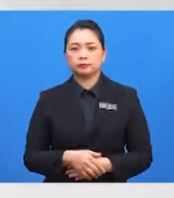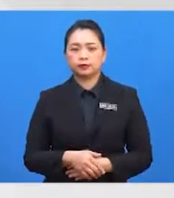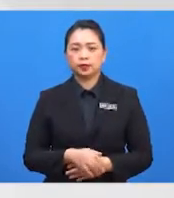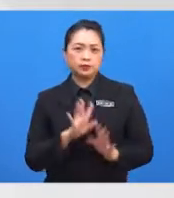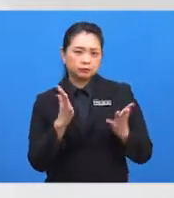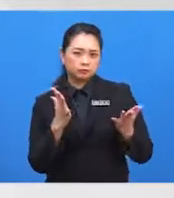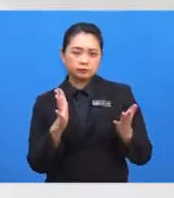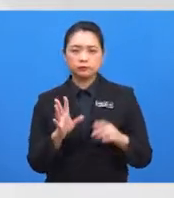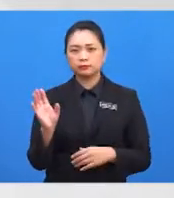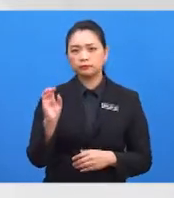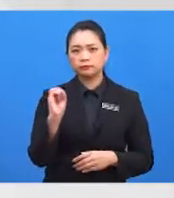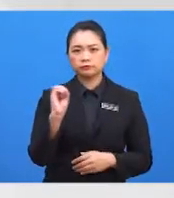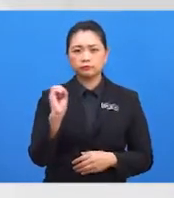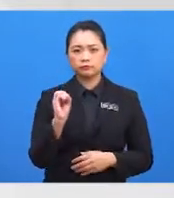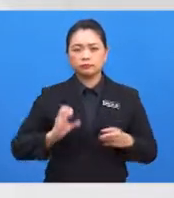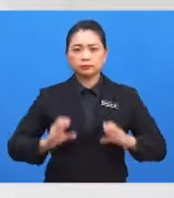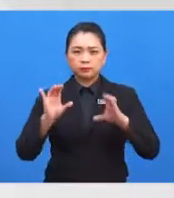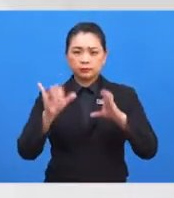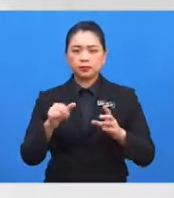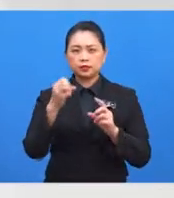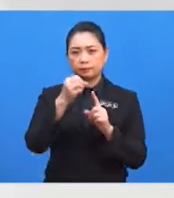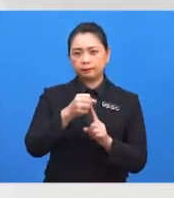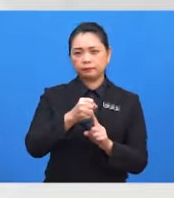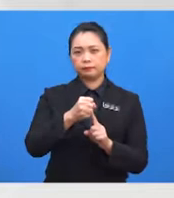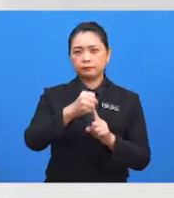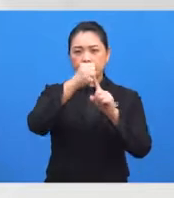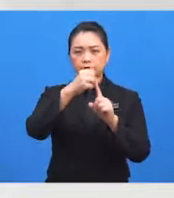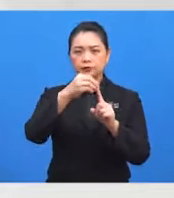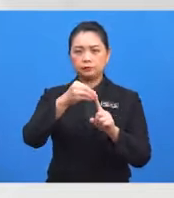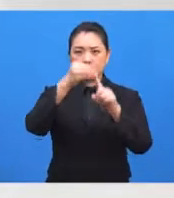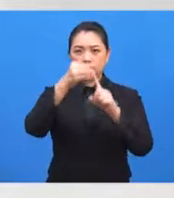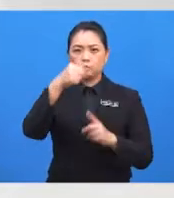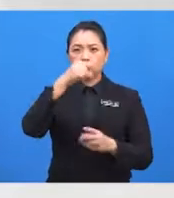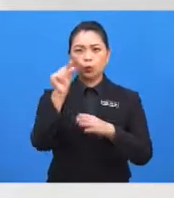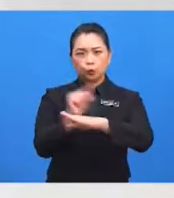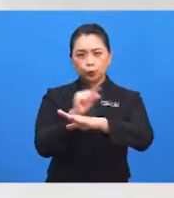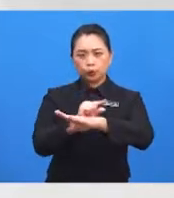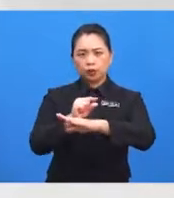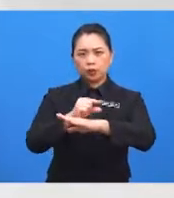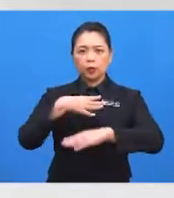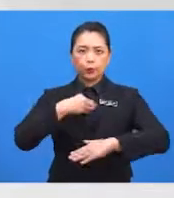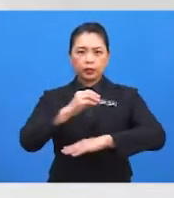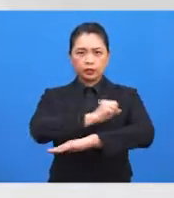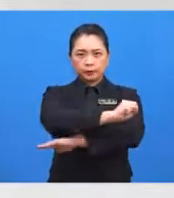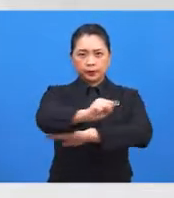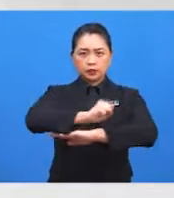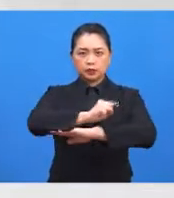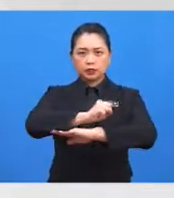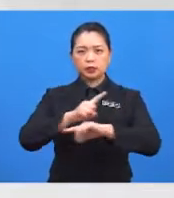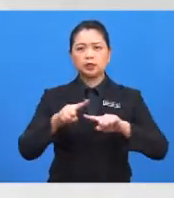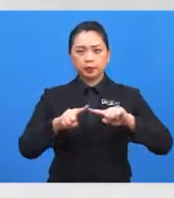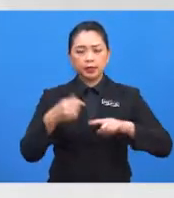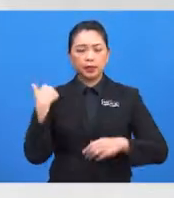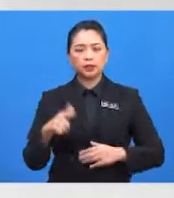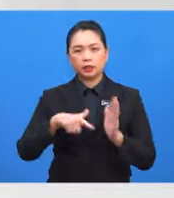yang spesifik untuk menggunakan white space secara betul. Tetapi adalah lebih baik kita